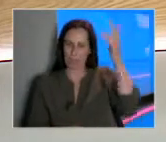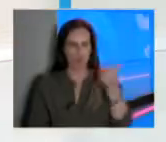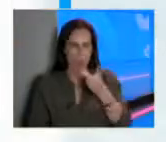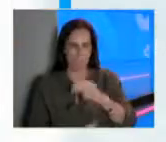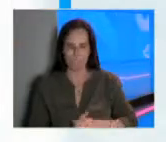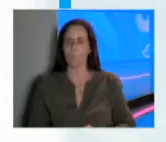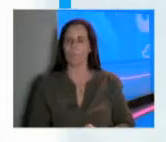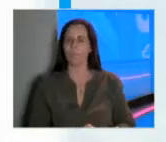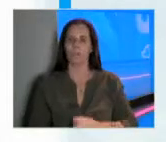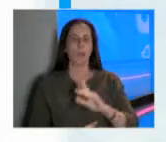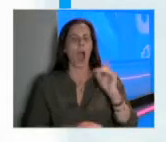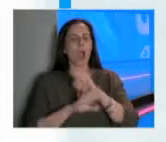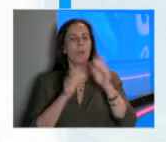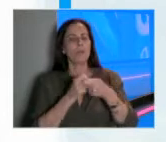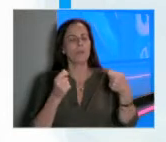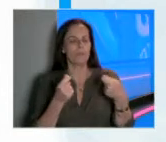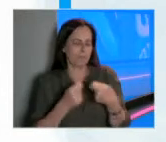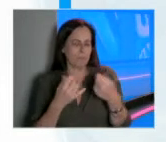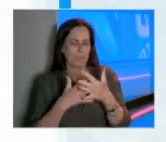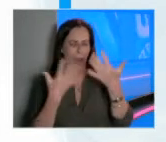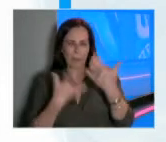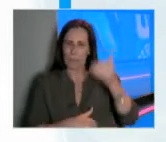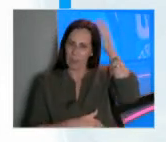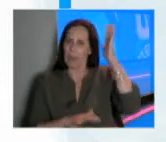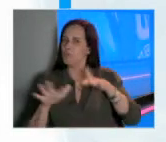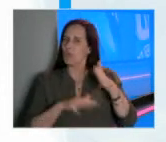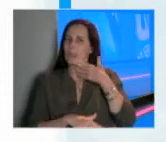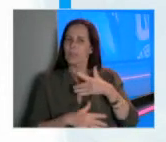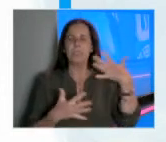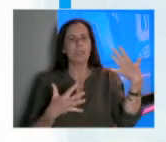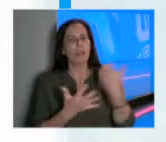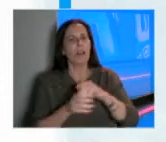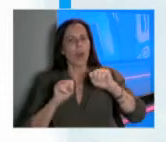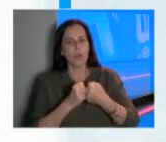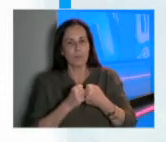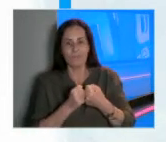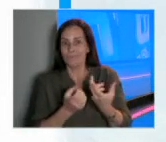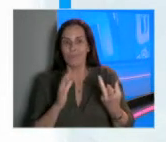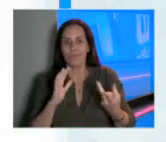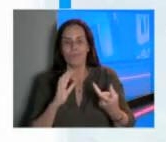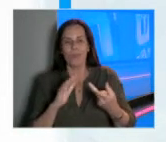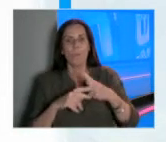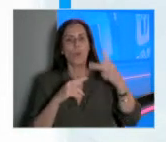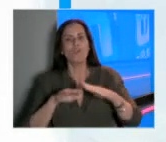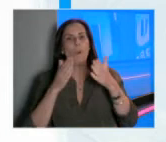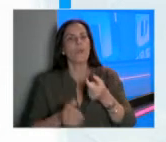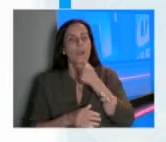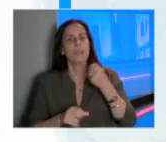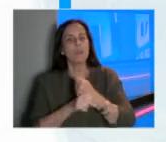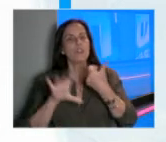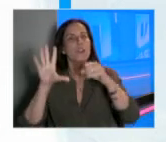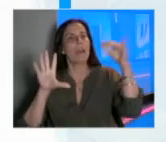בנט. הכל סביב מספר הבדיקות, וכך כותב בנט. איך ממשלת ישראל הצליחה להחריב פרויקט של מכון ויצמן